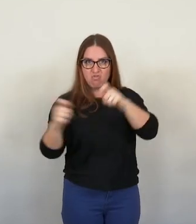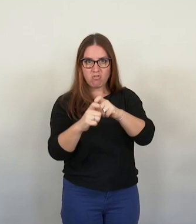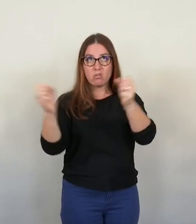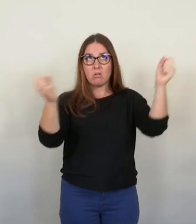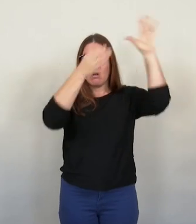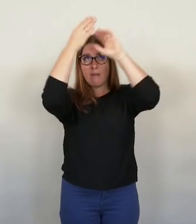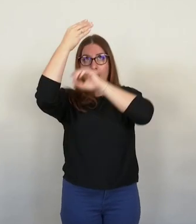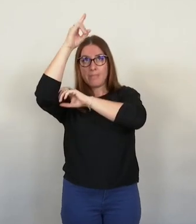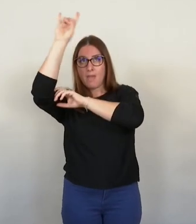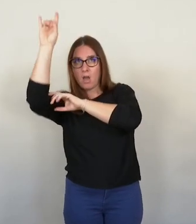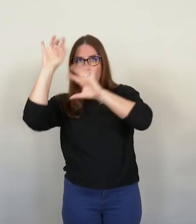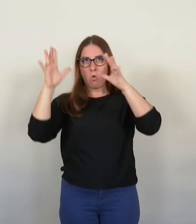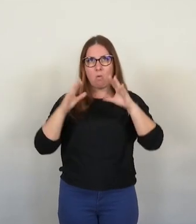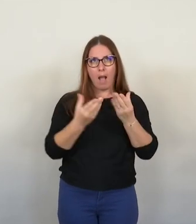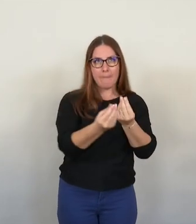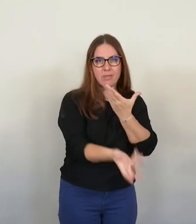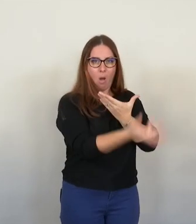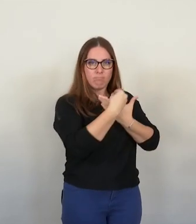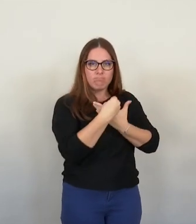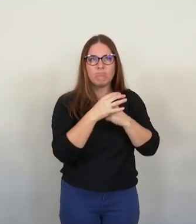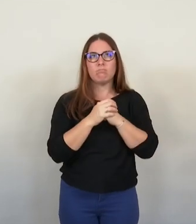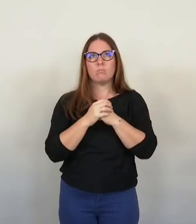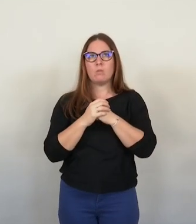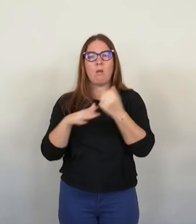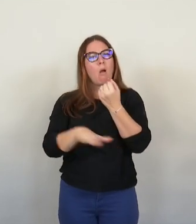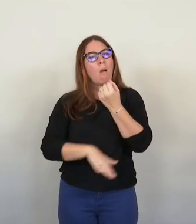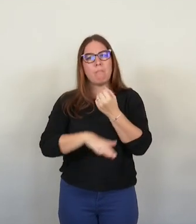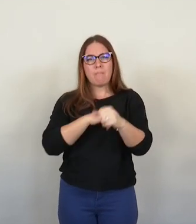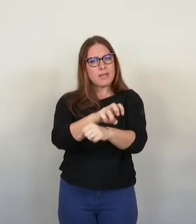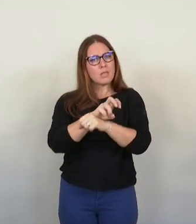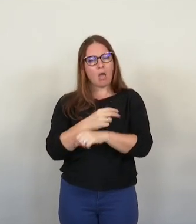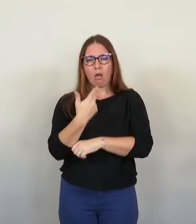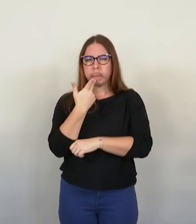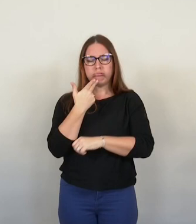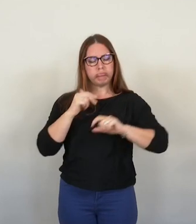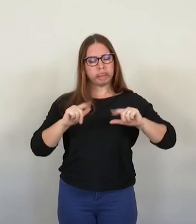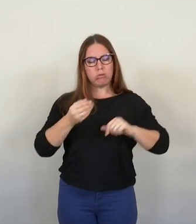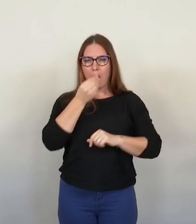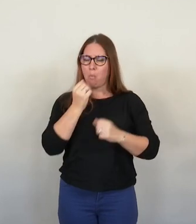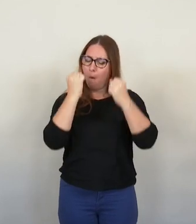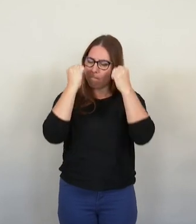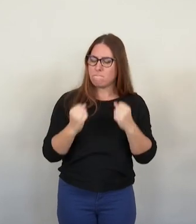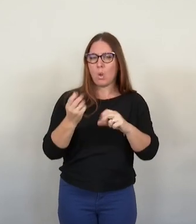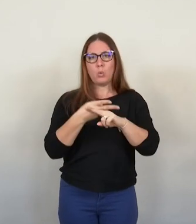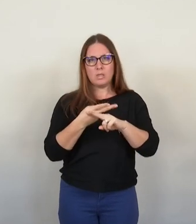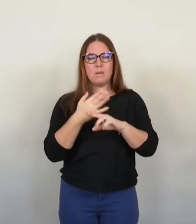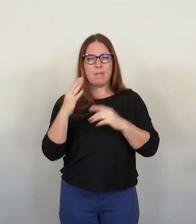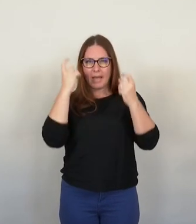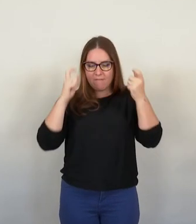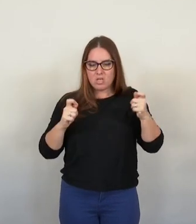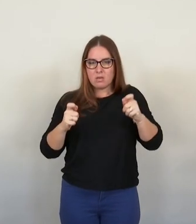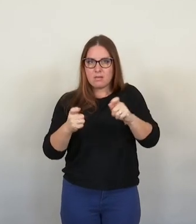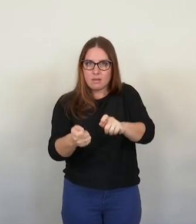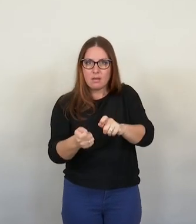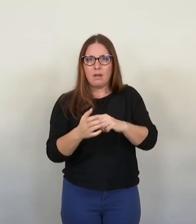avec les habitants à partir des communautés d'usagers garder le fond le Tron commun qui qui est de qualité et que c'est un très très bel outil nous pensons concrètement qu'il